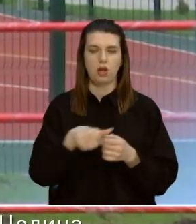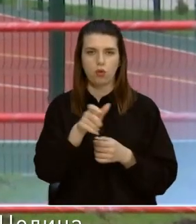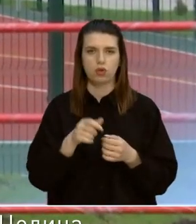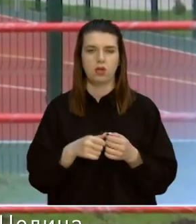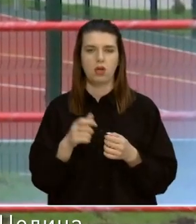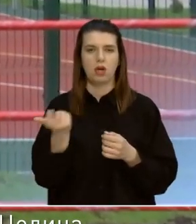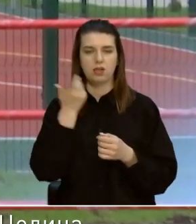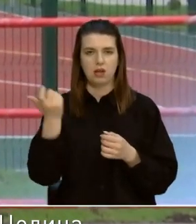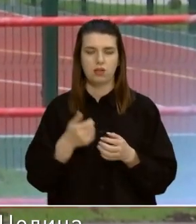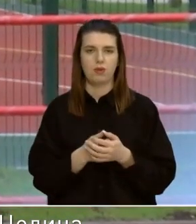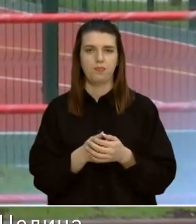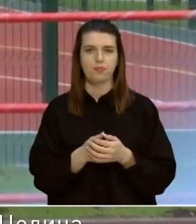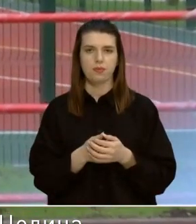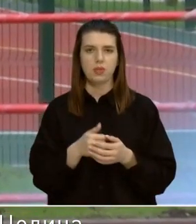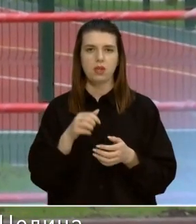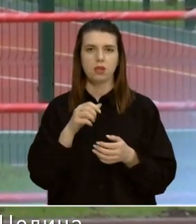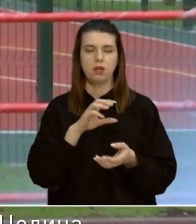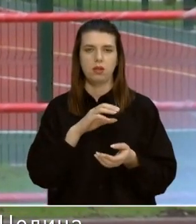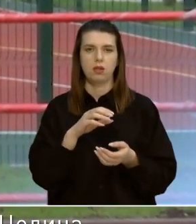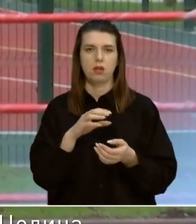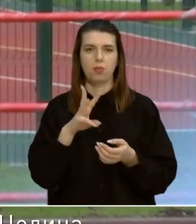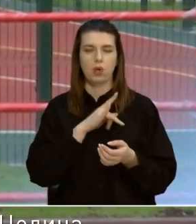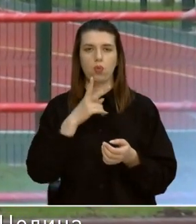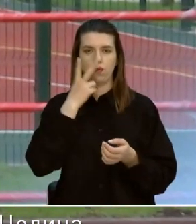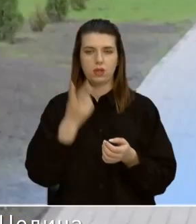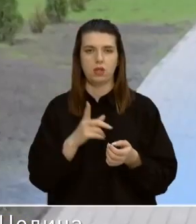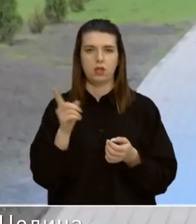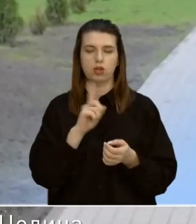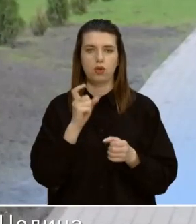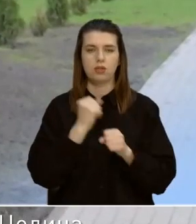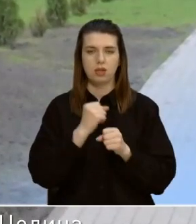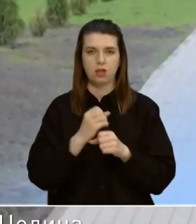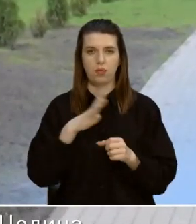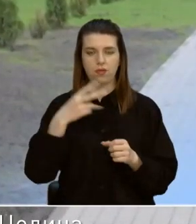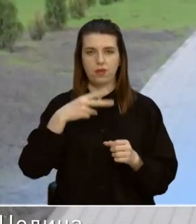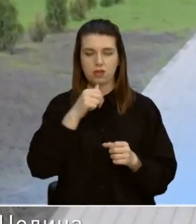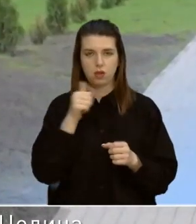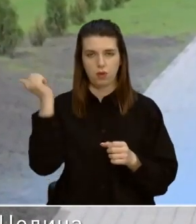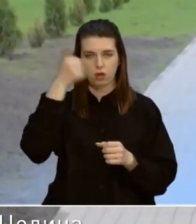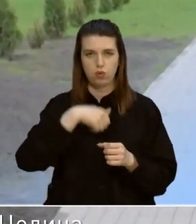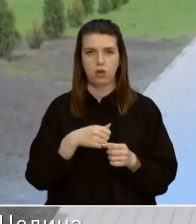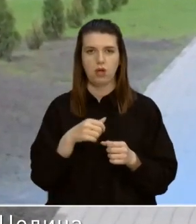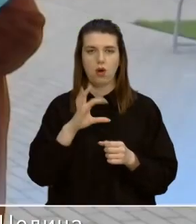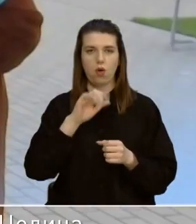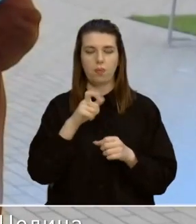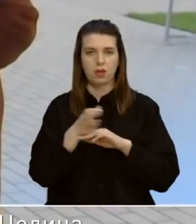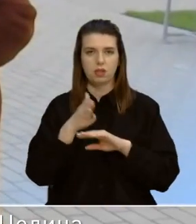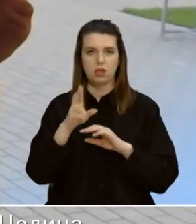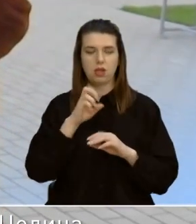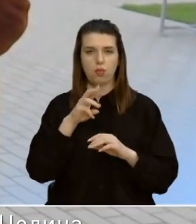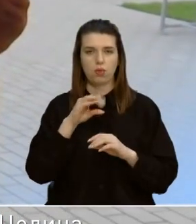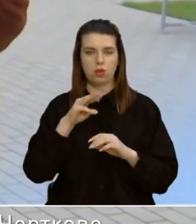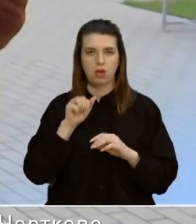дорожное хозяйство. В общем-то, мы увидели то, что сделано было в 2020 году. Объездом